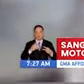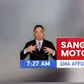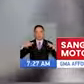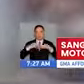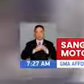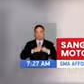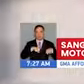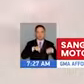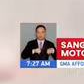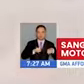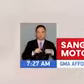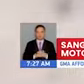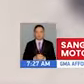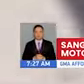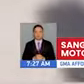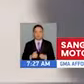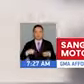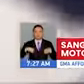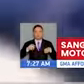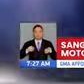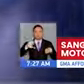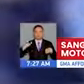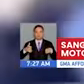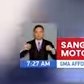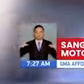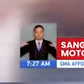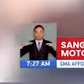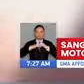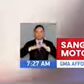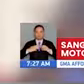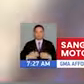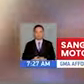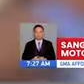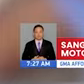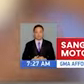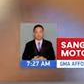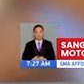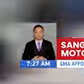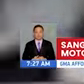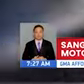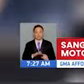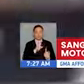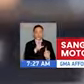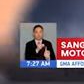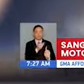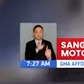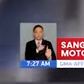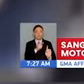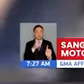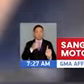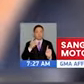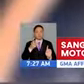na minamaneho ni Michael Nono bago nito nabangga ang sinasakyan ng sanggol na minamaneho ng kanyang ama. Galing daw ang rider sa isang party